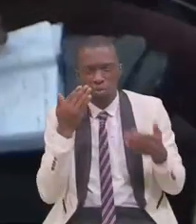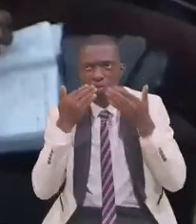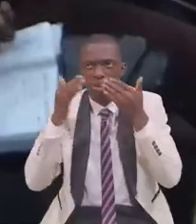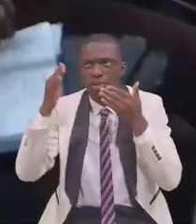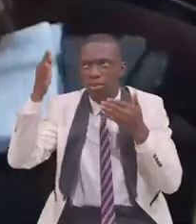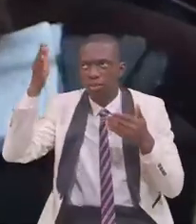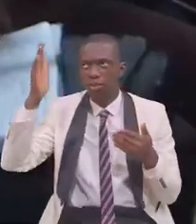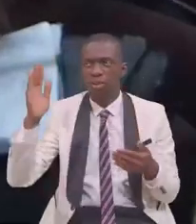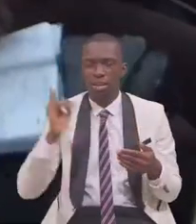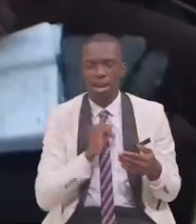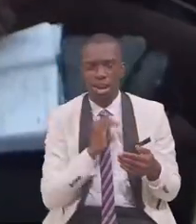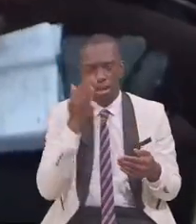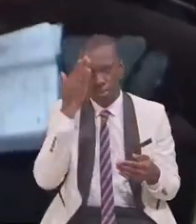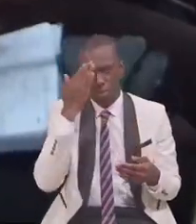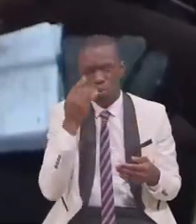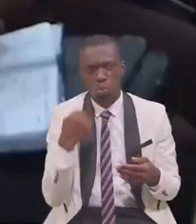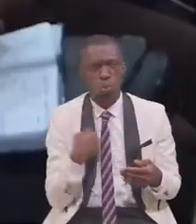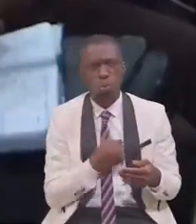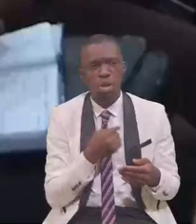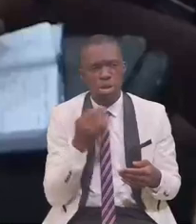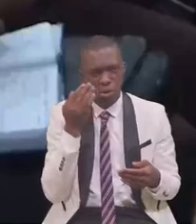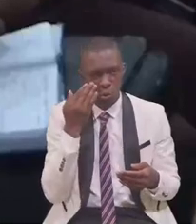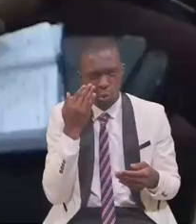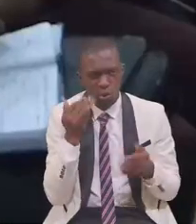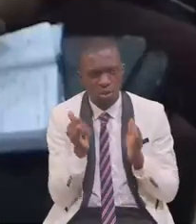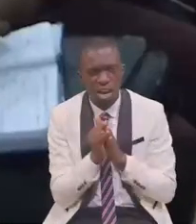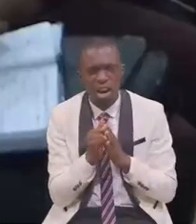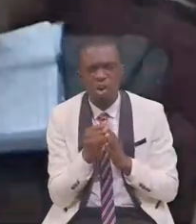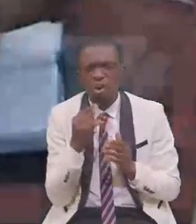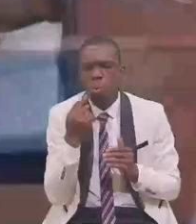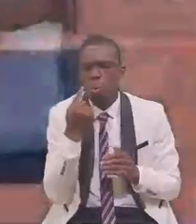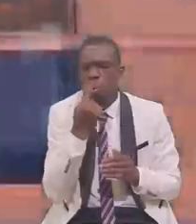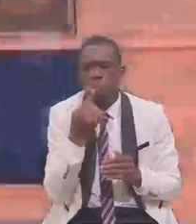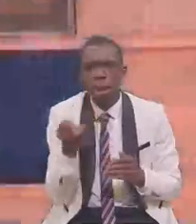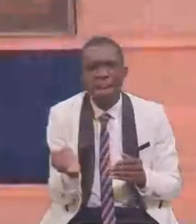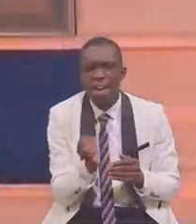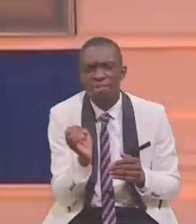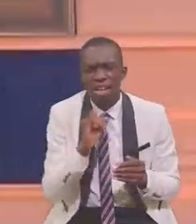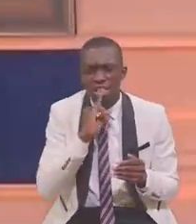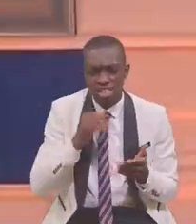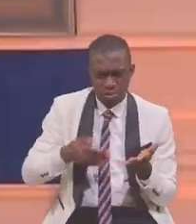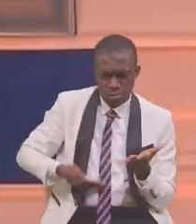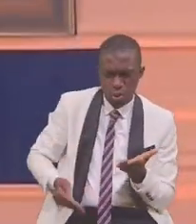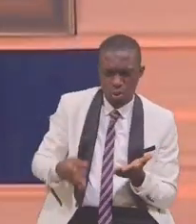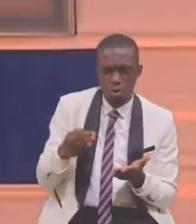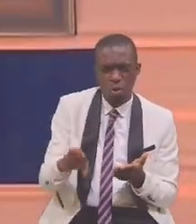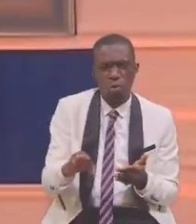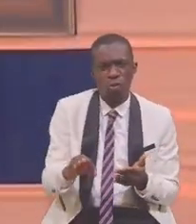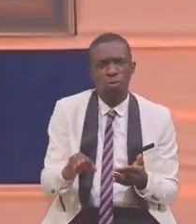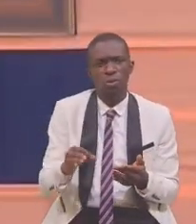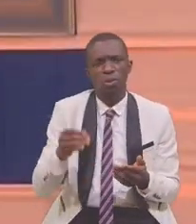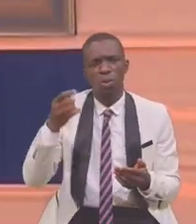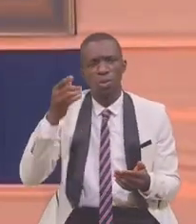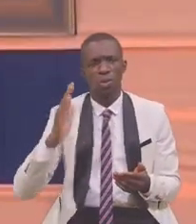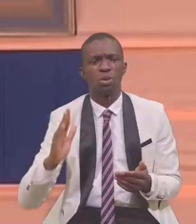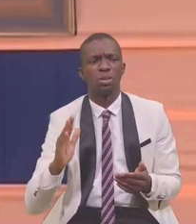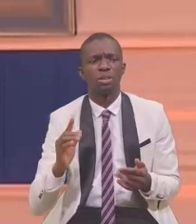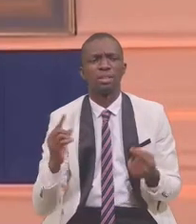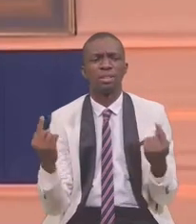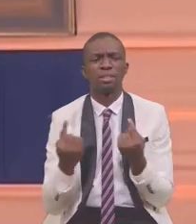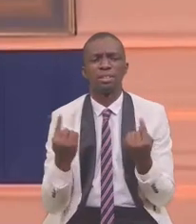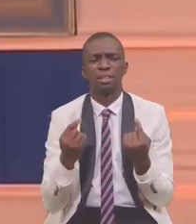que quiconque est né de Dieu ne pêche point. Mais celui qui est né de Dieu se